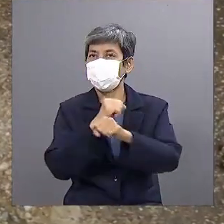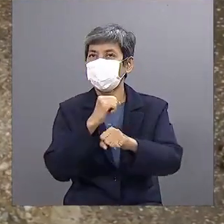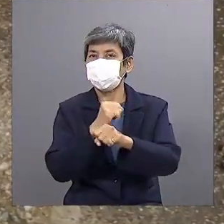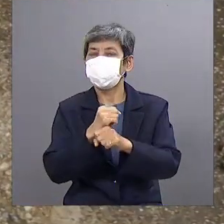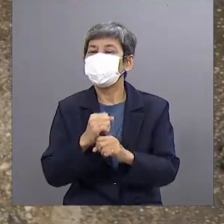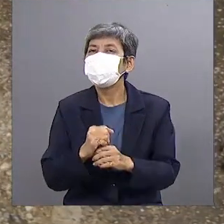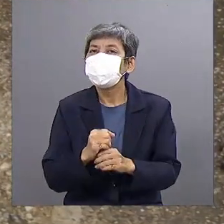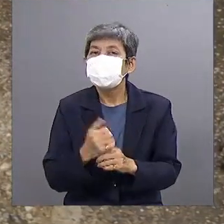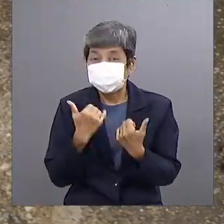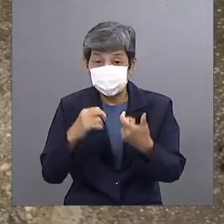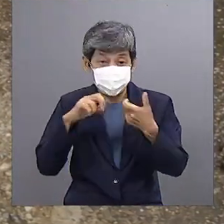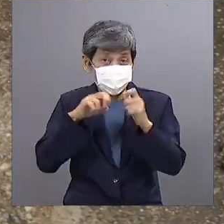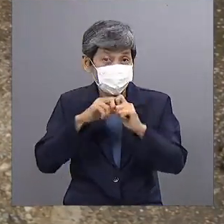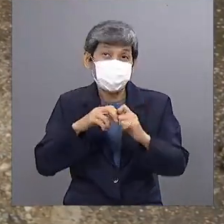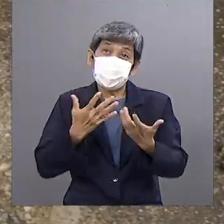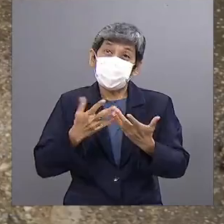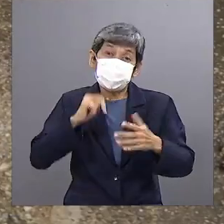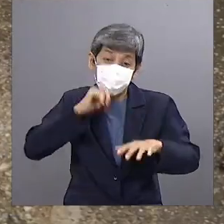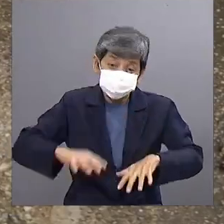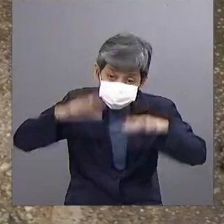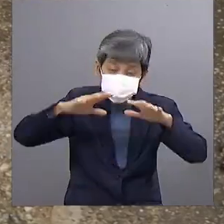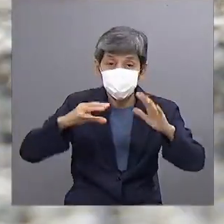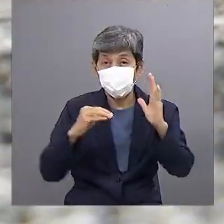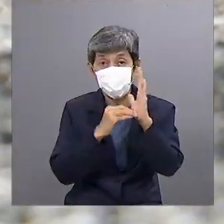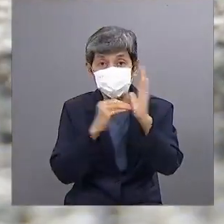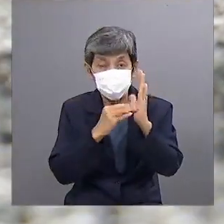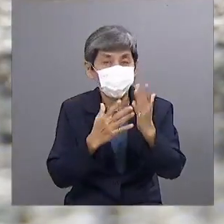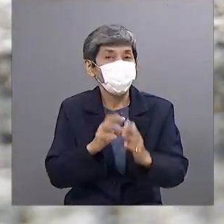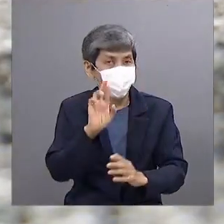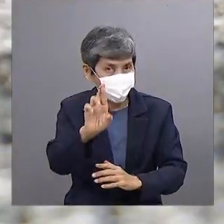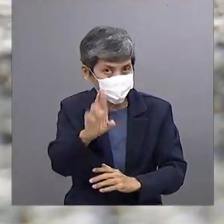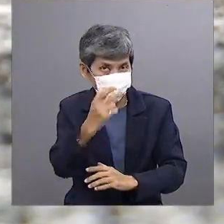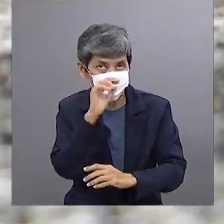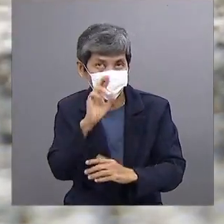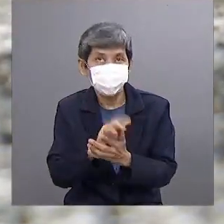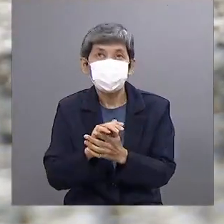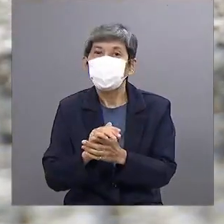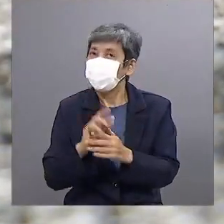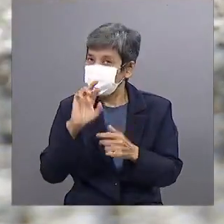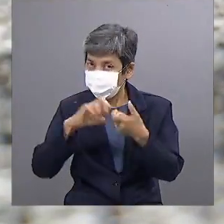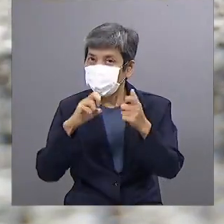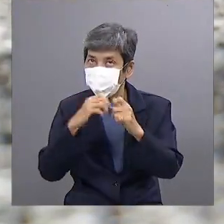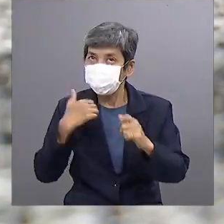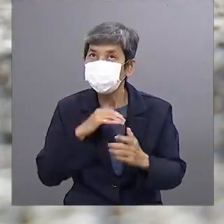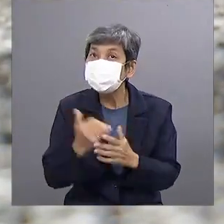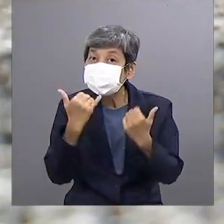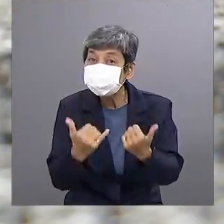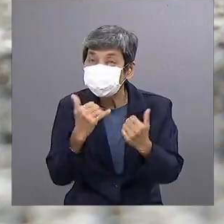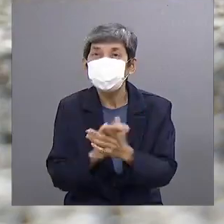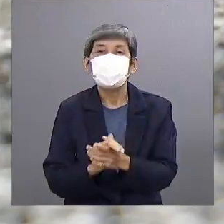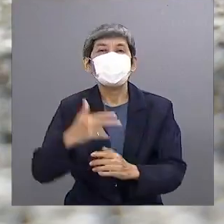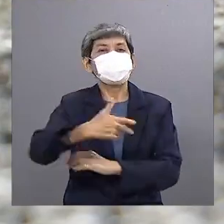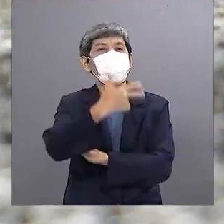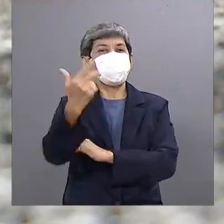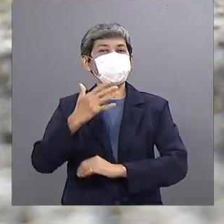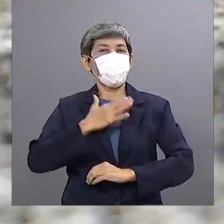หน้าวิกฤตครั้งนี้เรื่องน้ำท่วมกรุงเทพเนี่ยไม่ใช่เรื่องเล่นๆอีกต่อไปเป็นเรื่องที่ใหญ่มากและไทยพีเอสนะครับโด